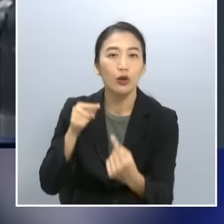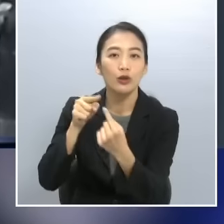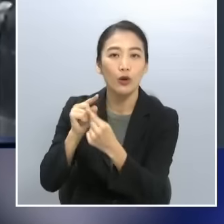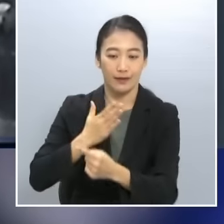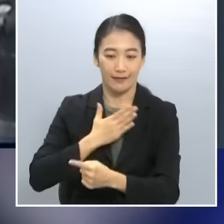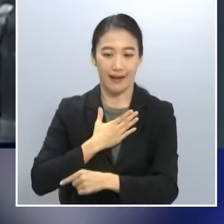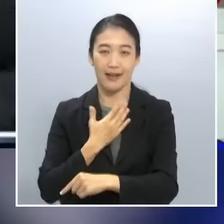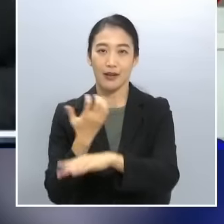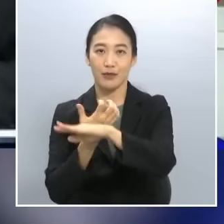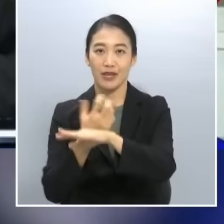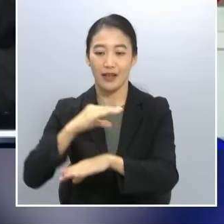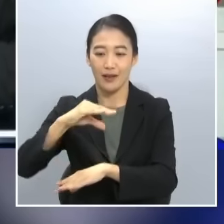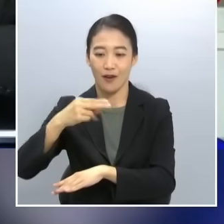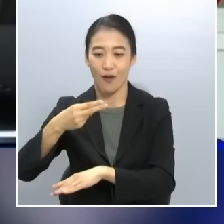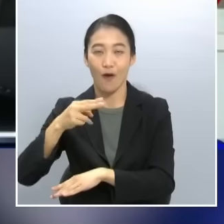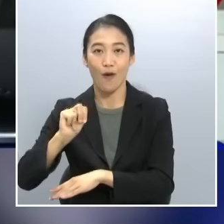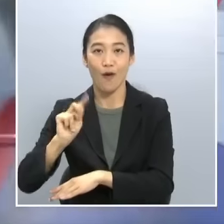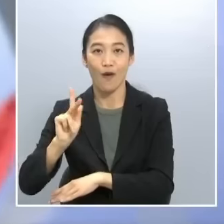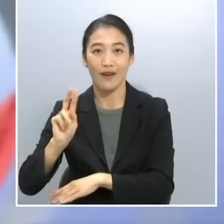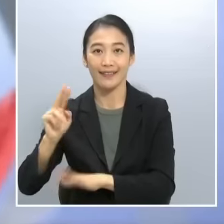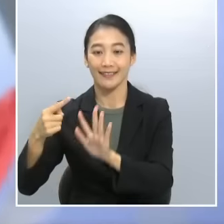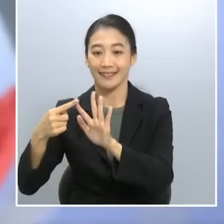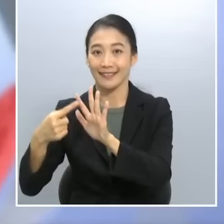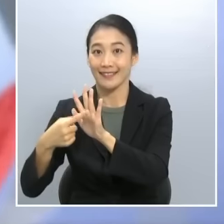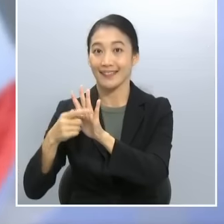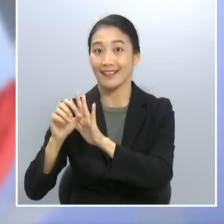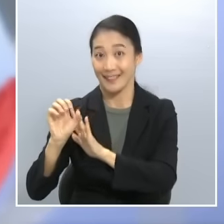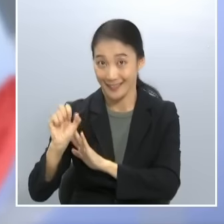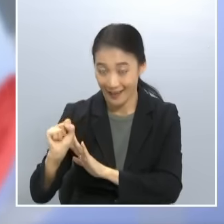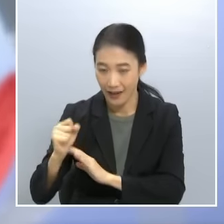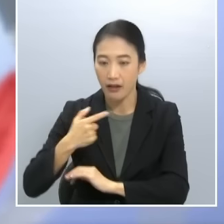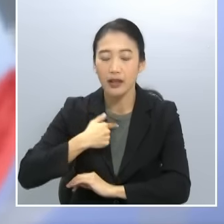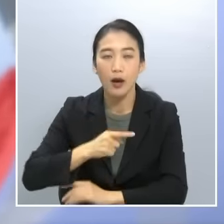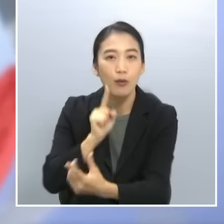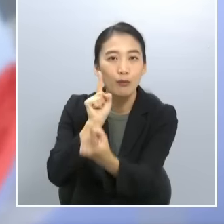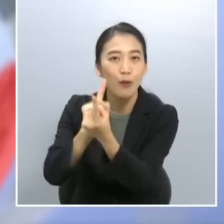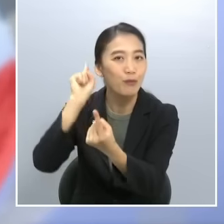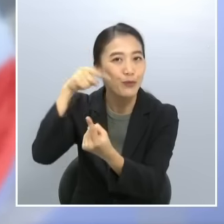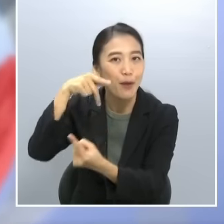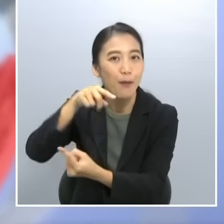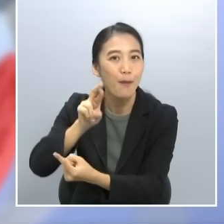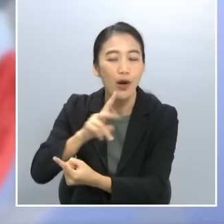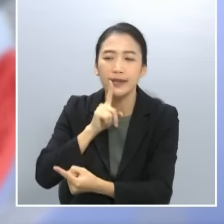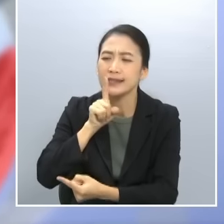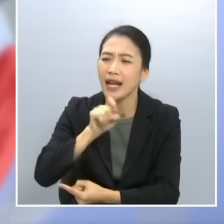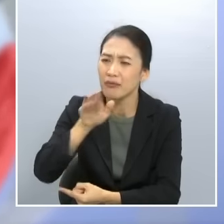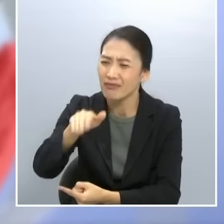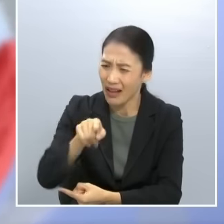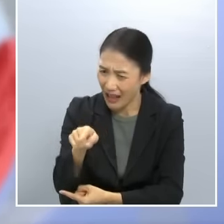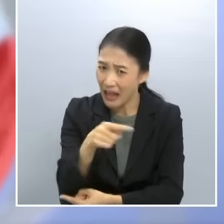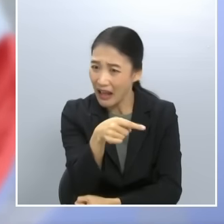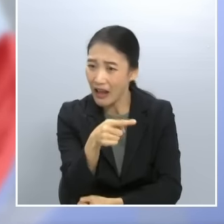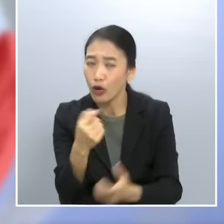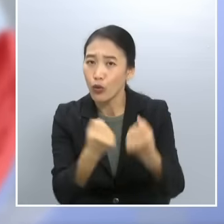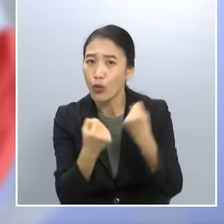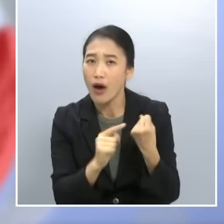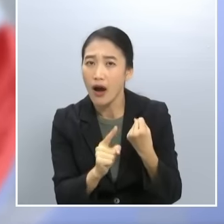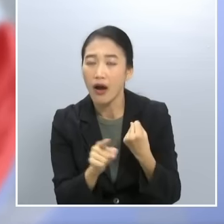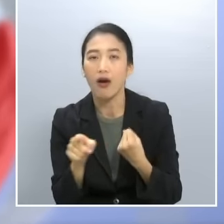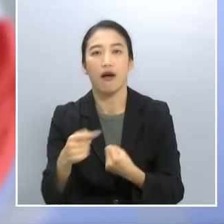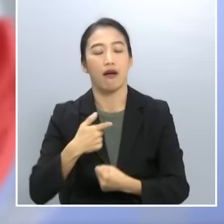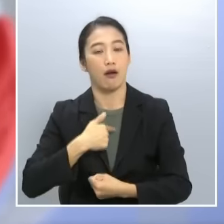พรพรตอบบอกว่าไม่เคยเห็นค่ะแต่อันนี้มันเป็นหลังคาดำนี่ไงคือคือพอ